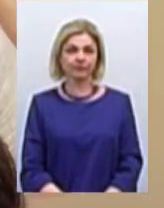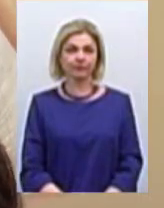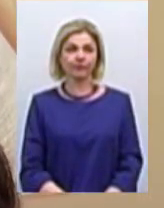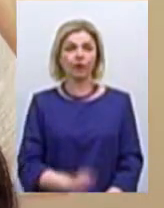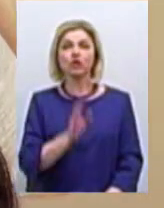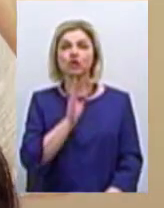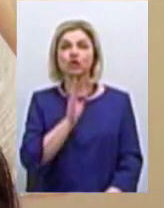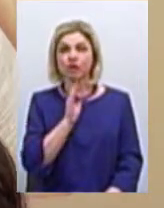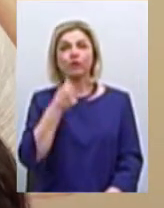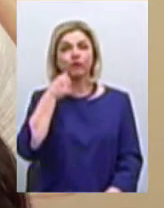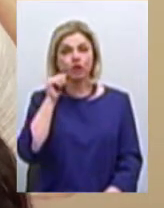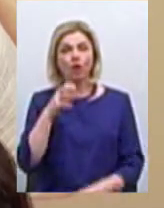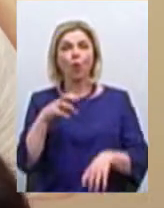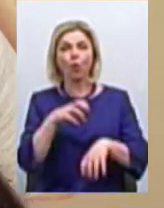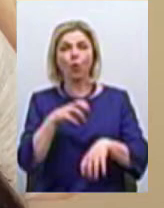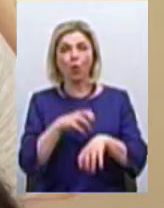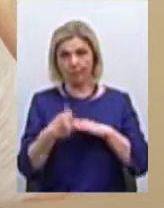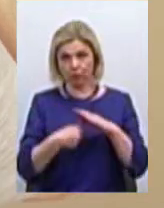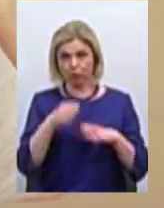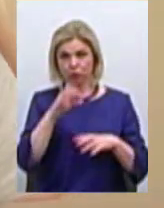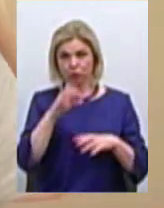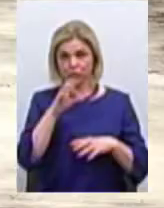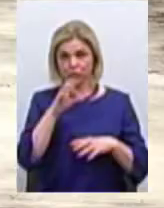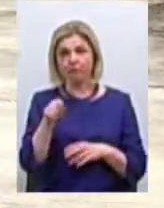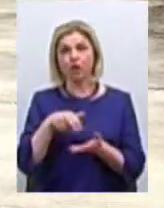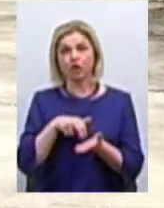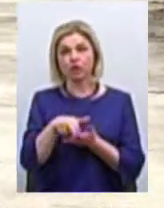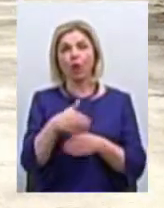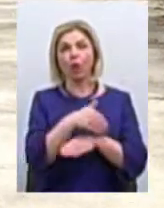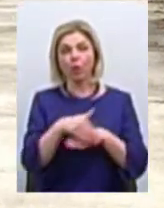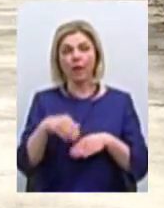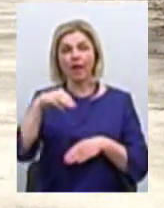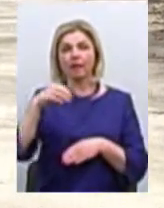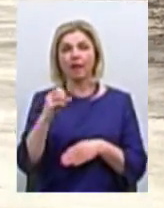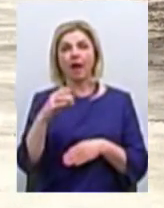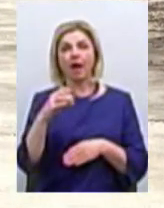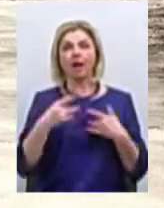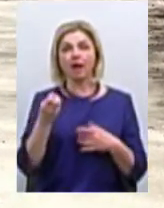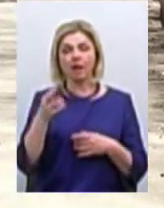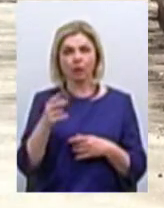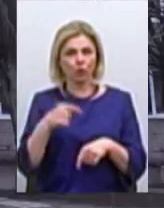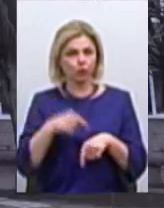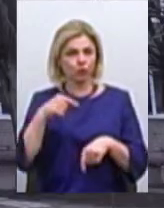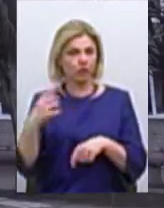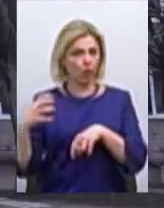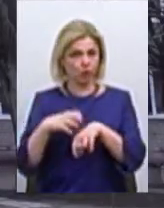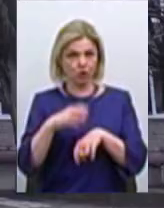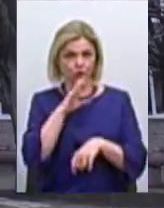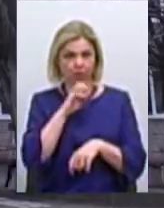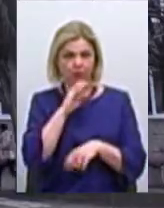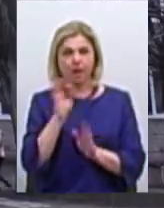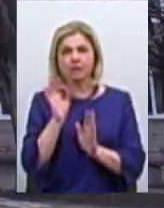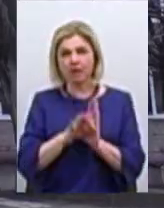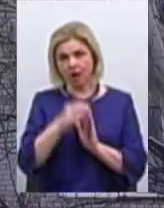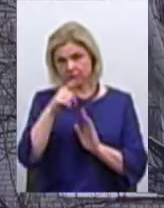Карина – жінка, яку вчора покусав бездомний собака. Вона йшла вулицею Театральною, коли відчула, що її вкусив пес. Одразу звернулася